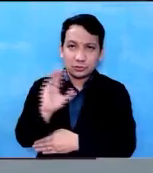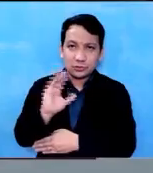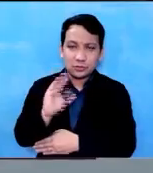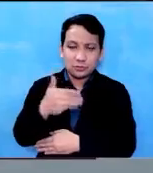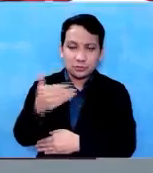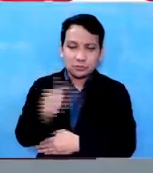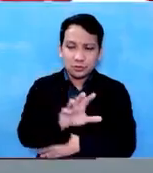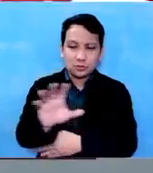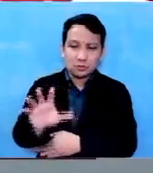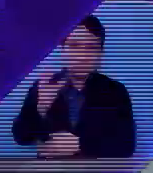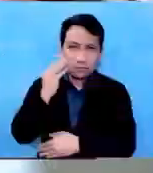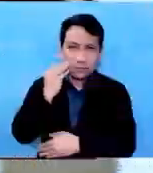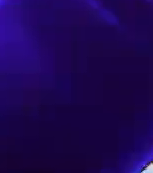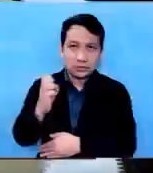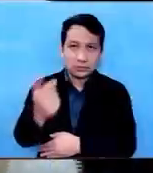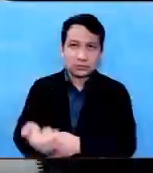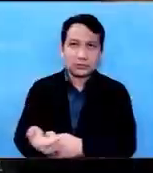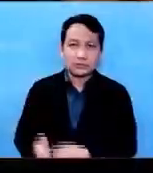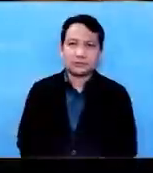Marian Enriquez.